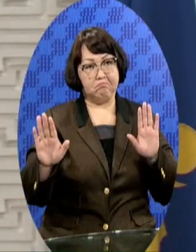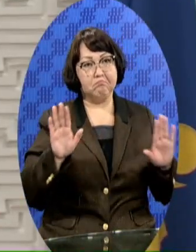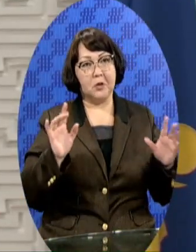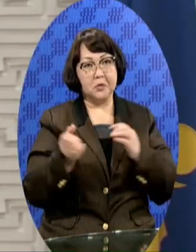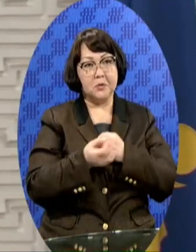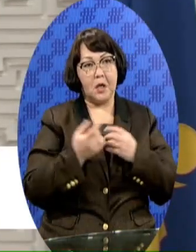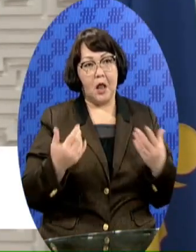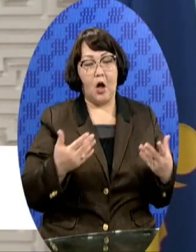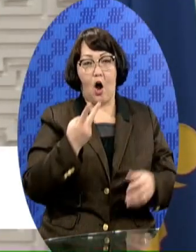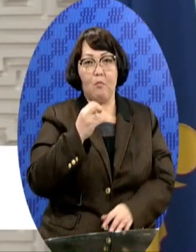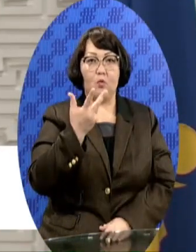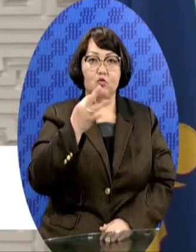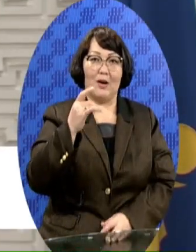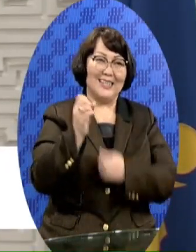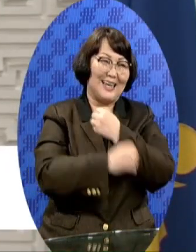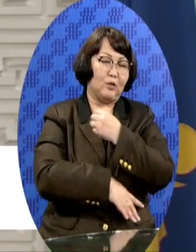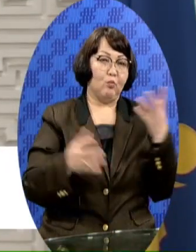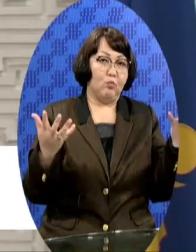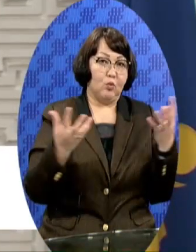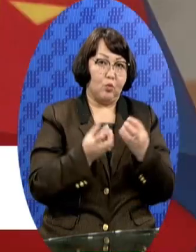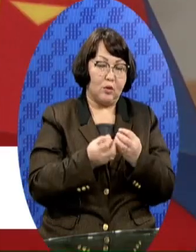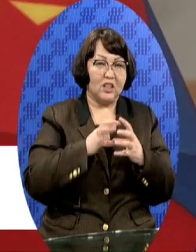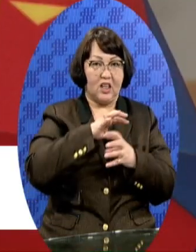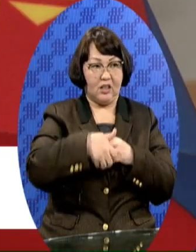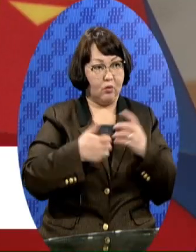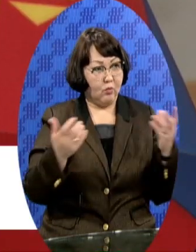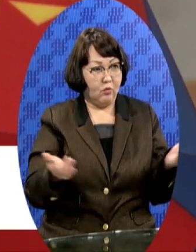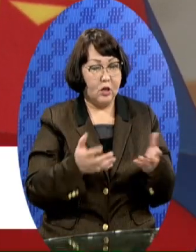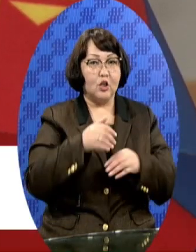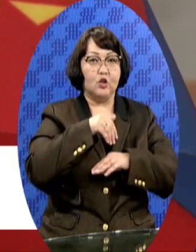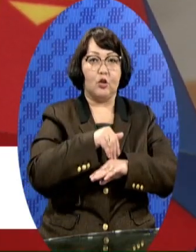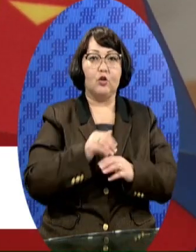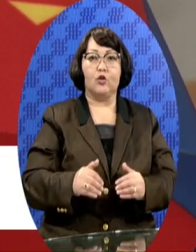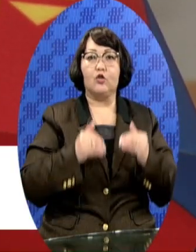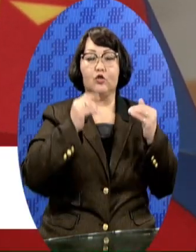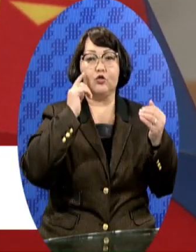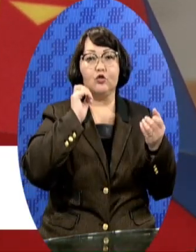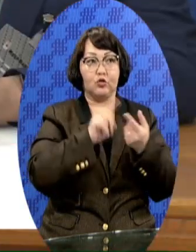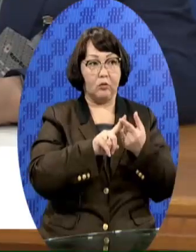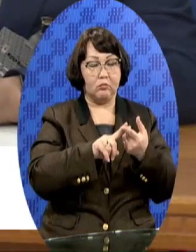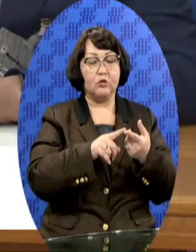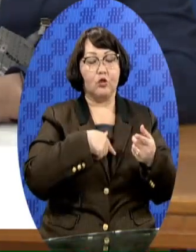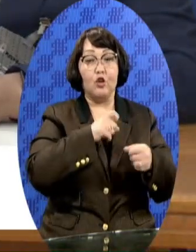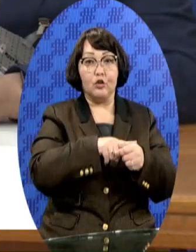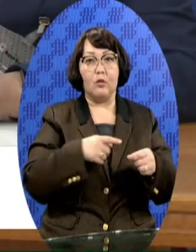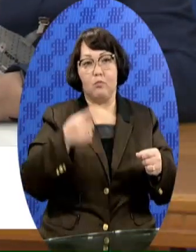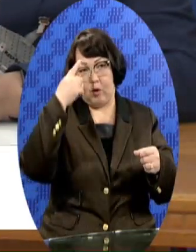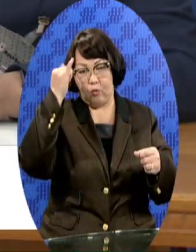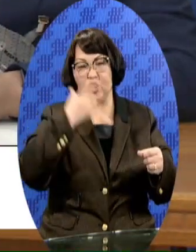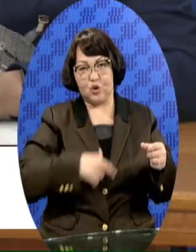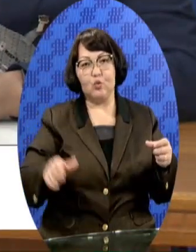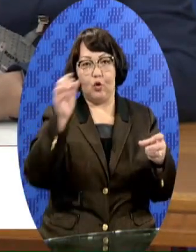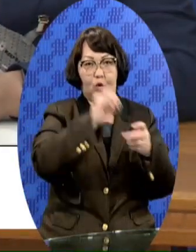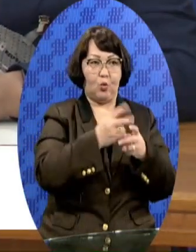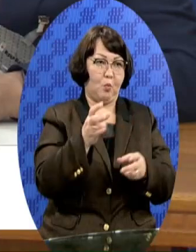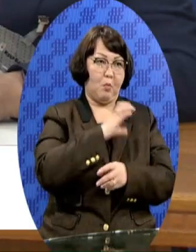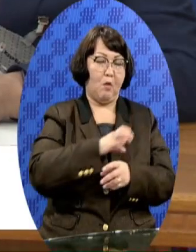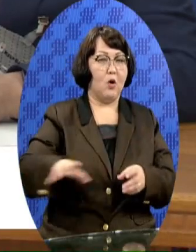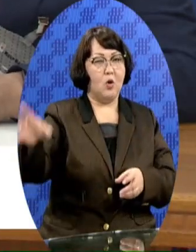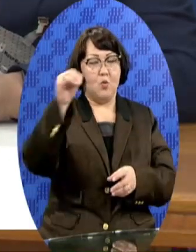2030 он гэхэд ядуурлыг бууруулах зорилтыг дэлхийн нийтэд уриалсан тогтвортой хөгжлийн зорилгод манай улс нэгдэж орсон. Нэгц үндэсний байгууллагын бүх гишүүн орнууд үүнд багтдаг